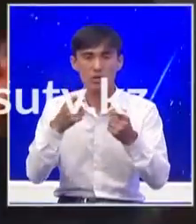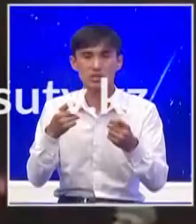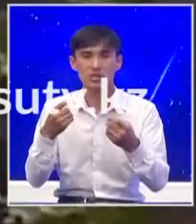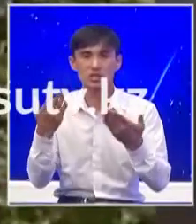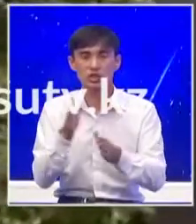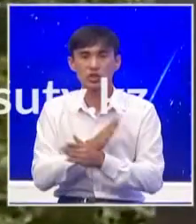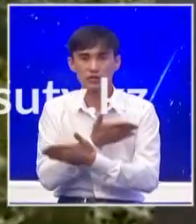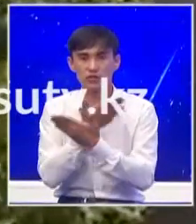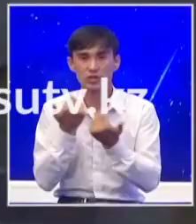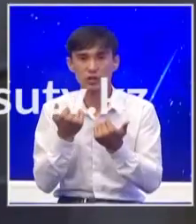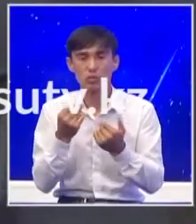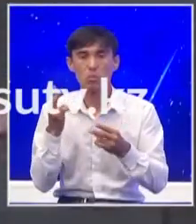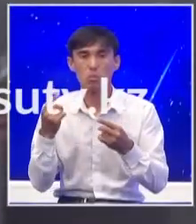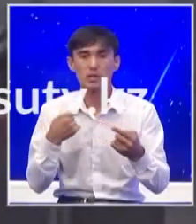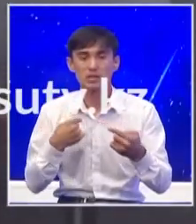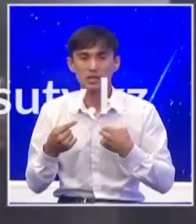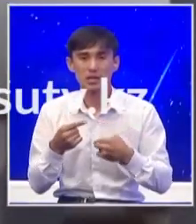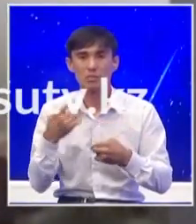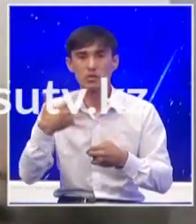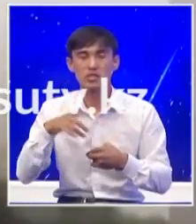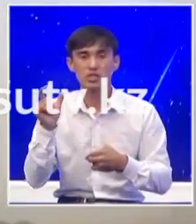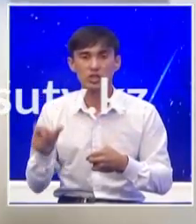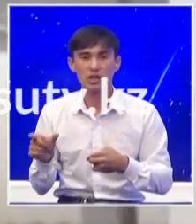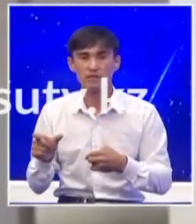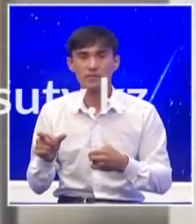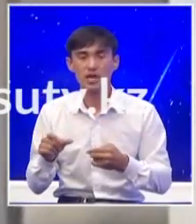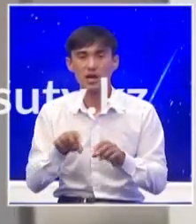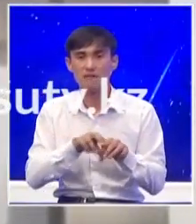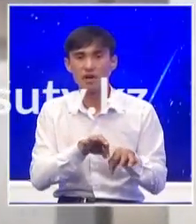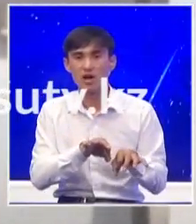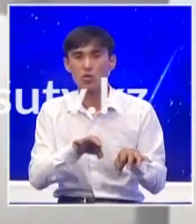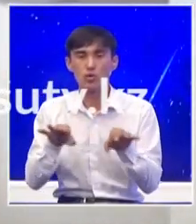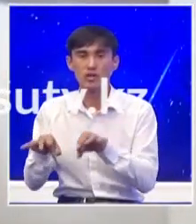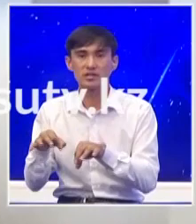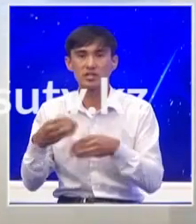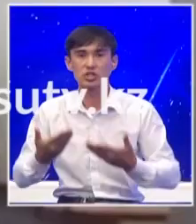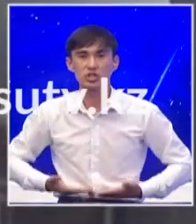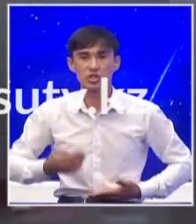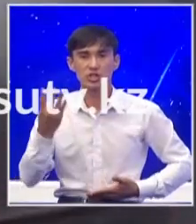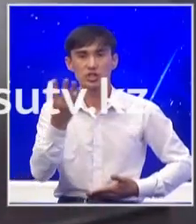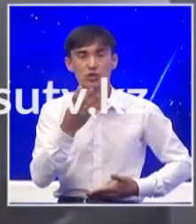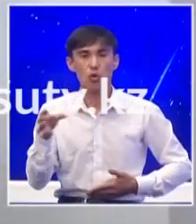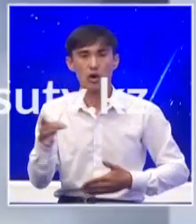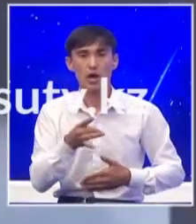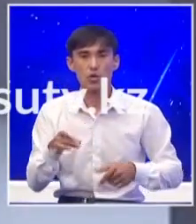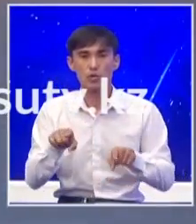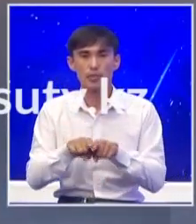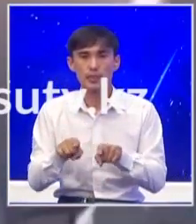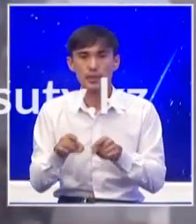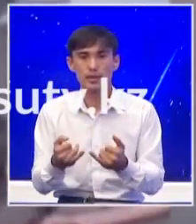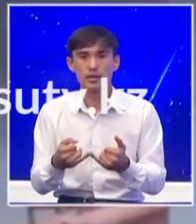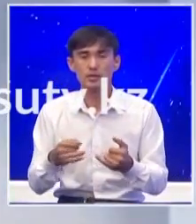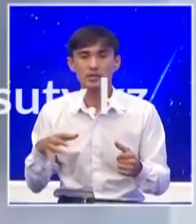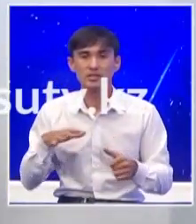не поступала. Пострадали более 50 человек. Эвакуированы жители 4 районов, а также в борьбе со стихией задействованы